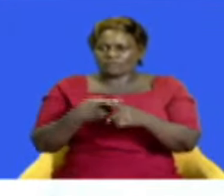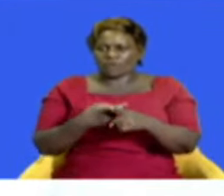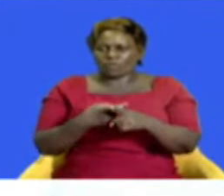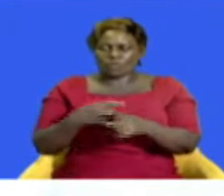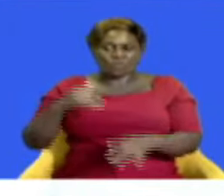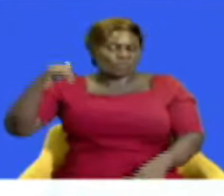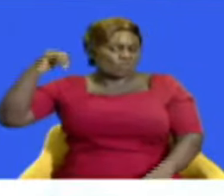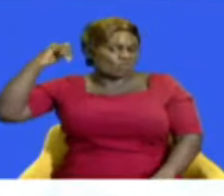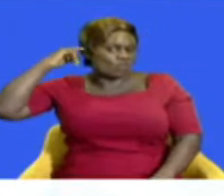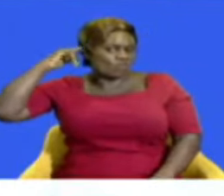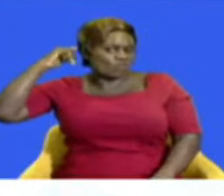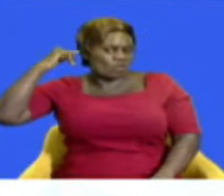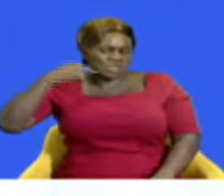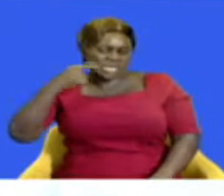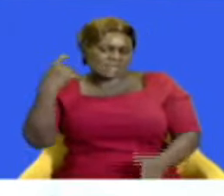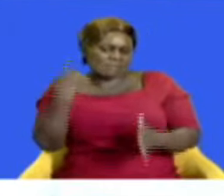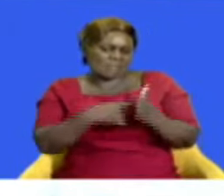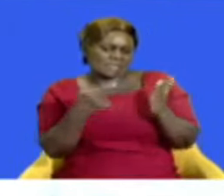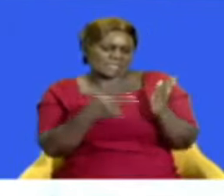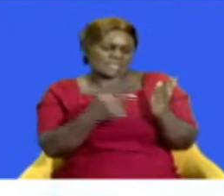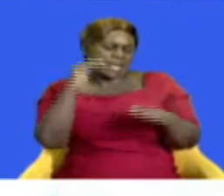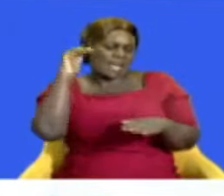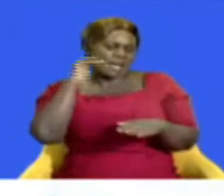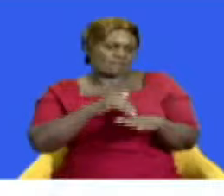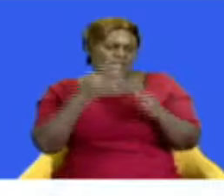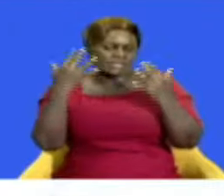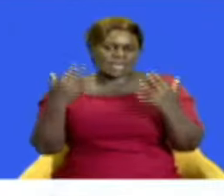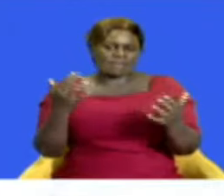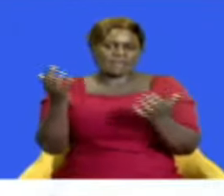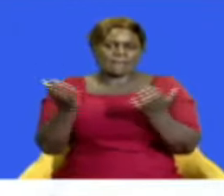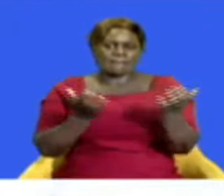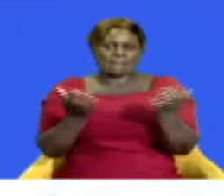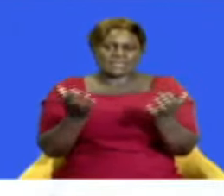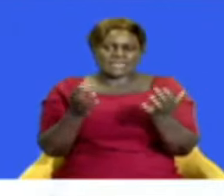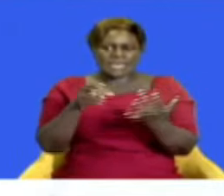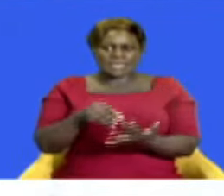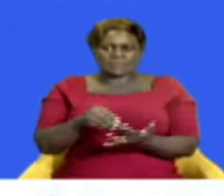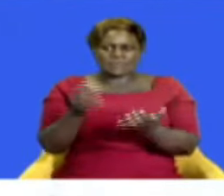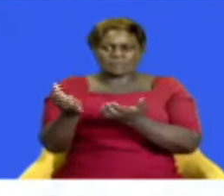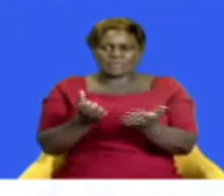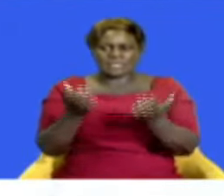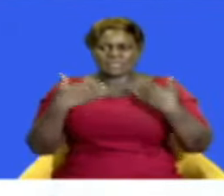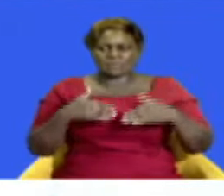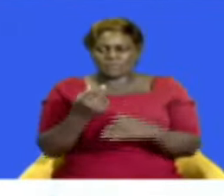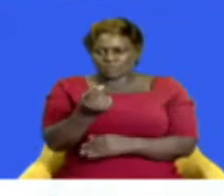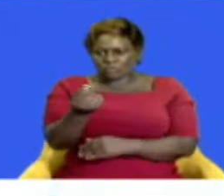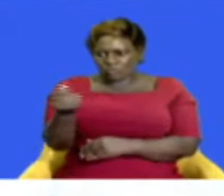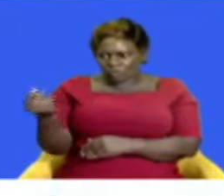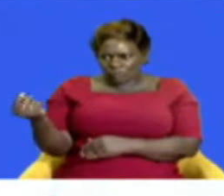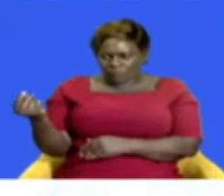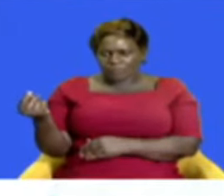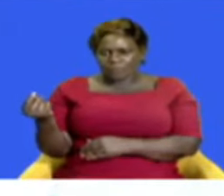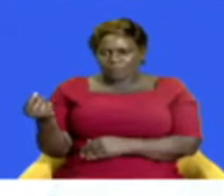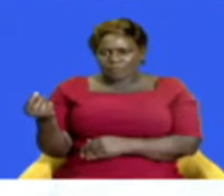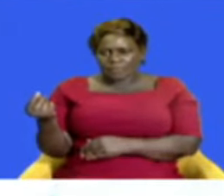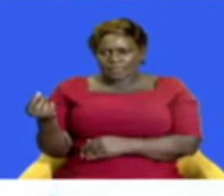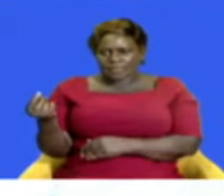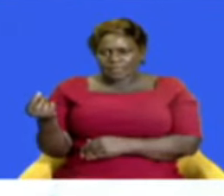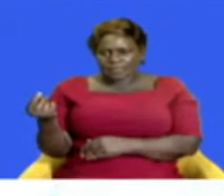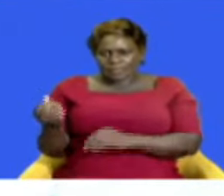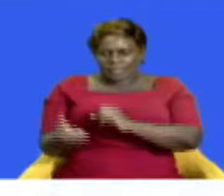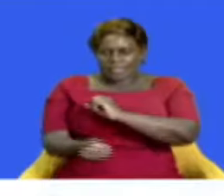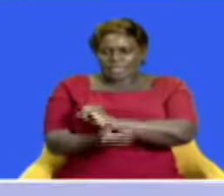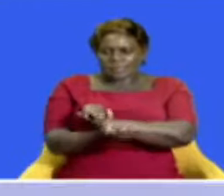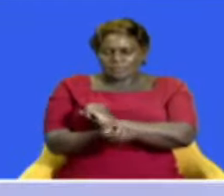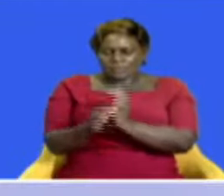ya simu. Wanasema kuwa ushuru huo utaathiri pakubwa biashara, hasa za wafanyabiashara wadogo wadogo. Sofia Ali ana